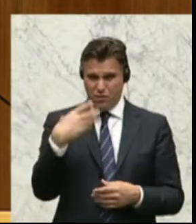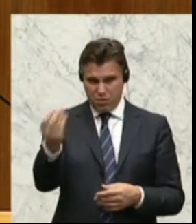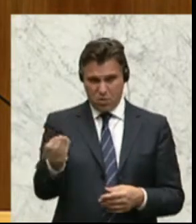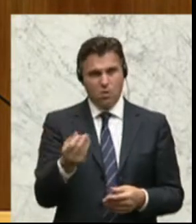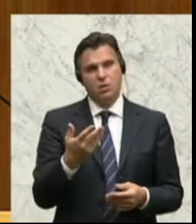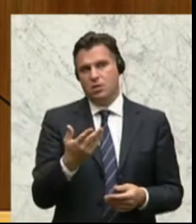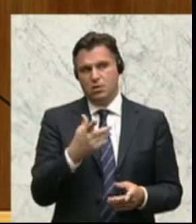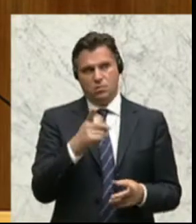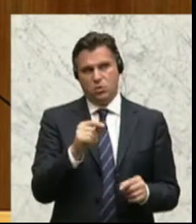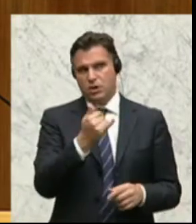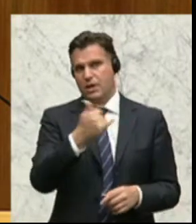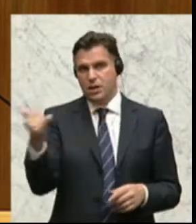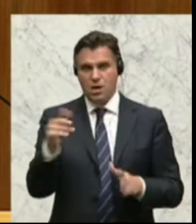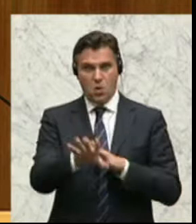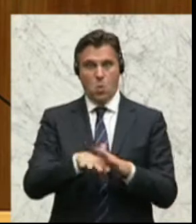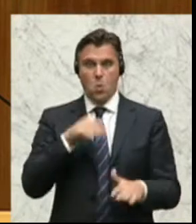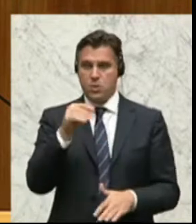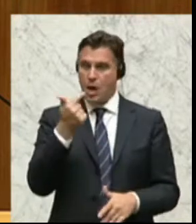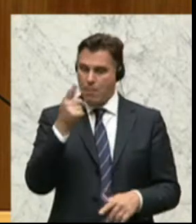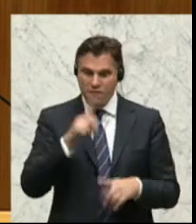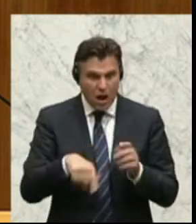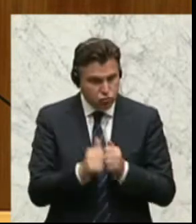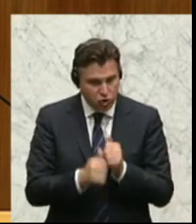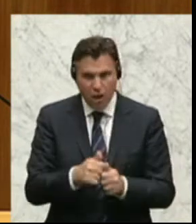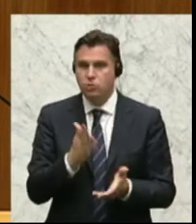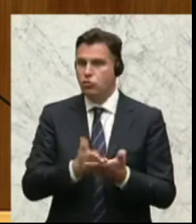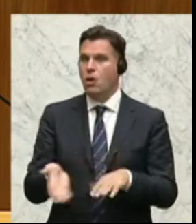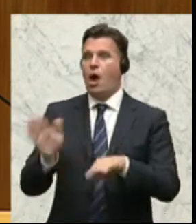Unternehmer, der sich einmal verrechnet hat. Und jetzt wissen wir auch, warum.